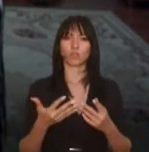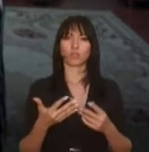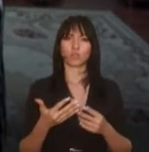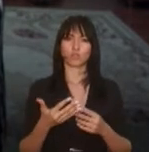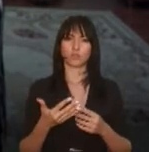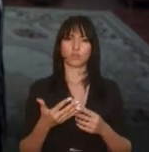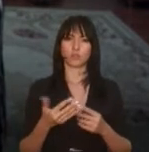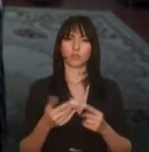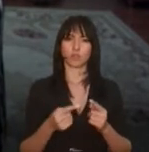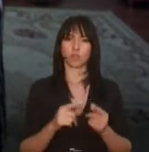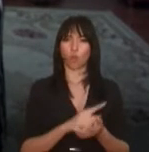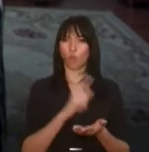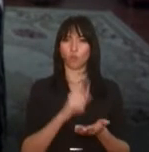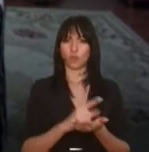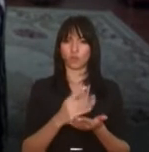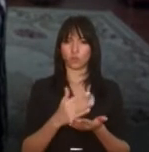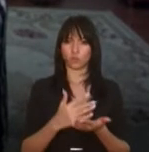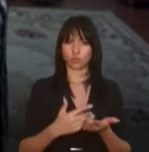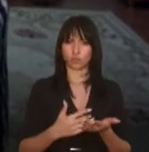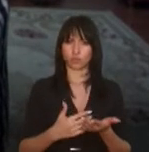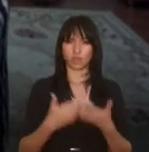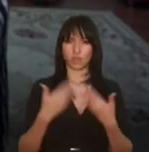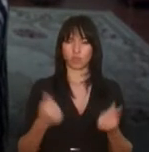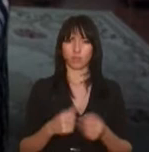Якихось обов'язкових процедур немає.